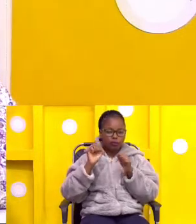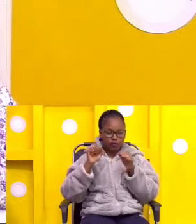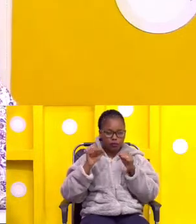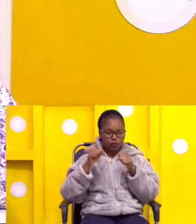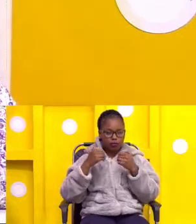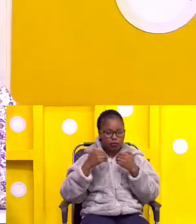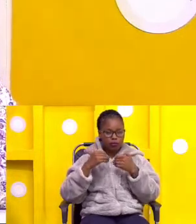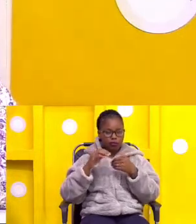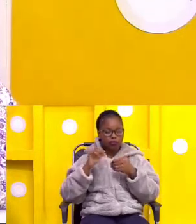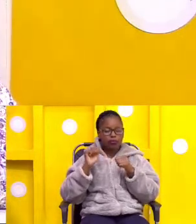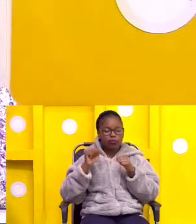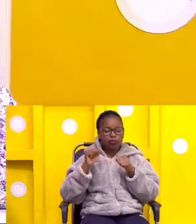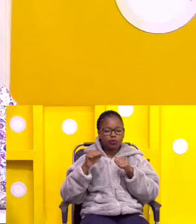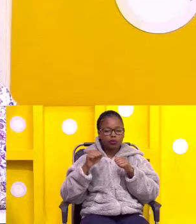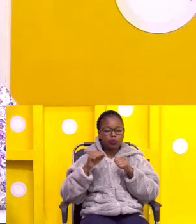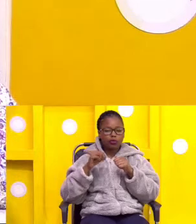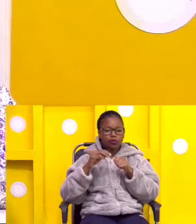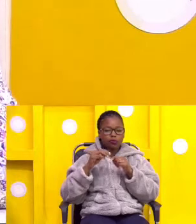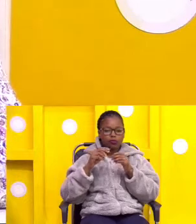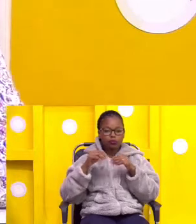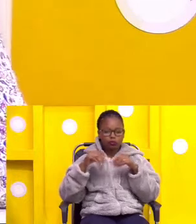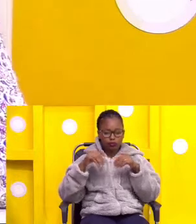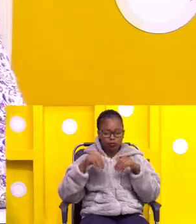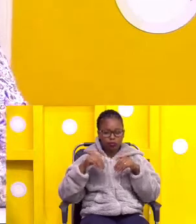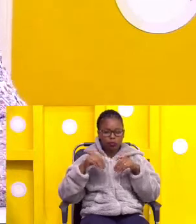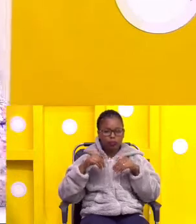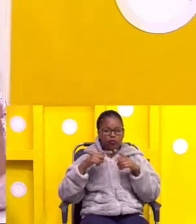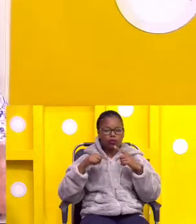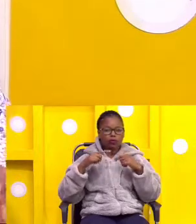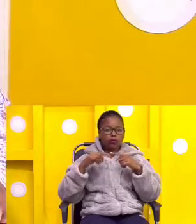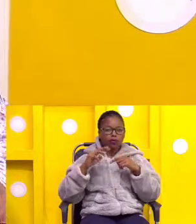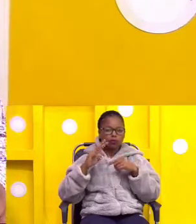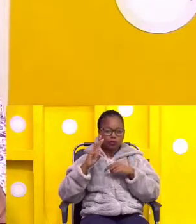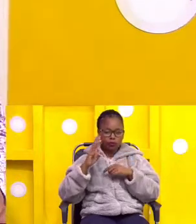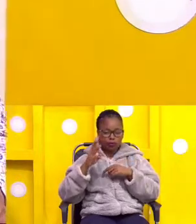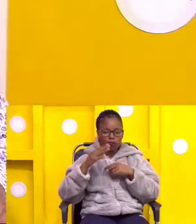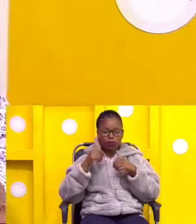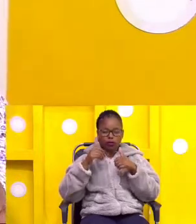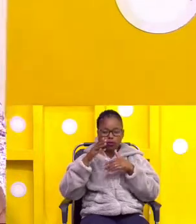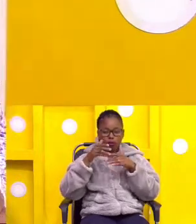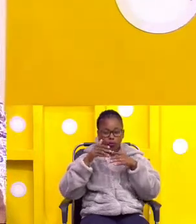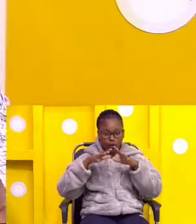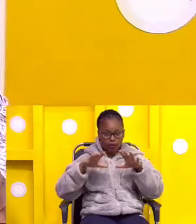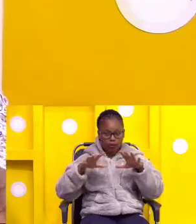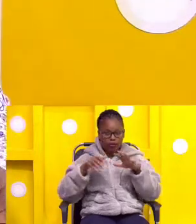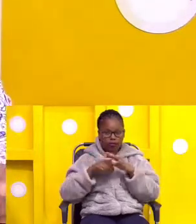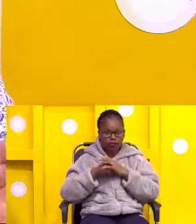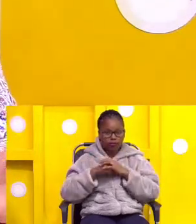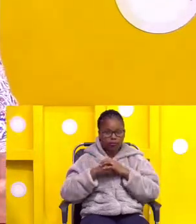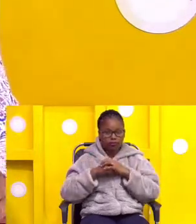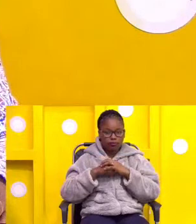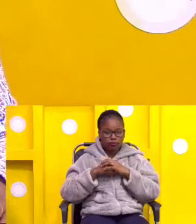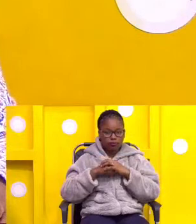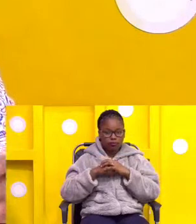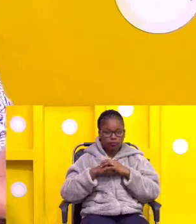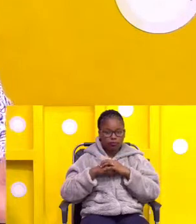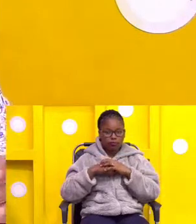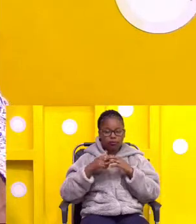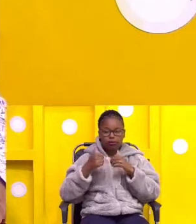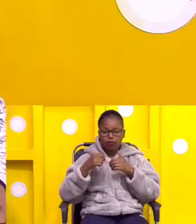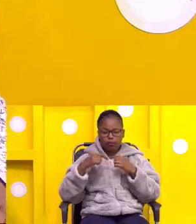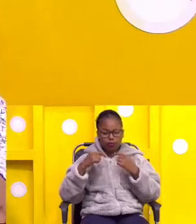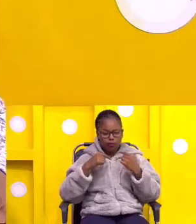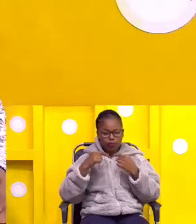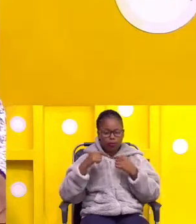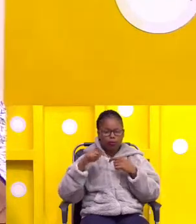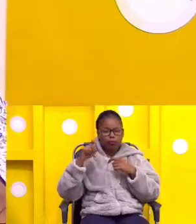modeli tu bwana asifiwe sana ni tukamweterera muno muno na ngai amurathime kuria mwana thinikanio ironda icio